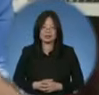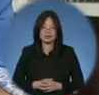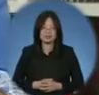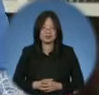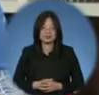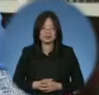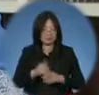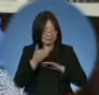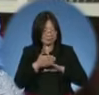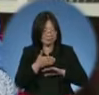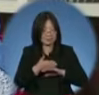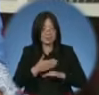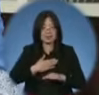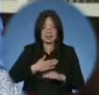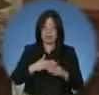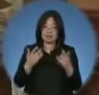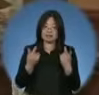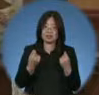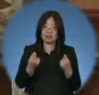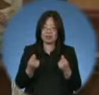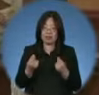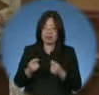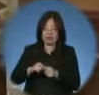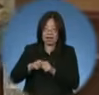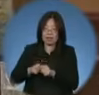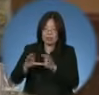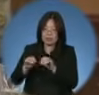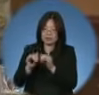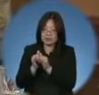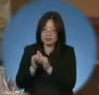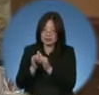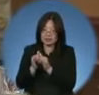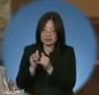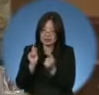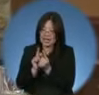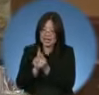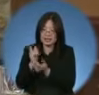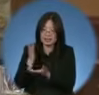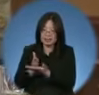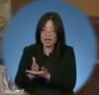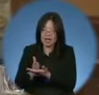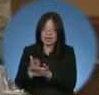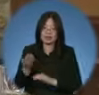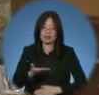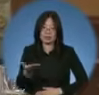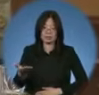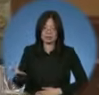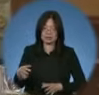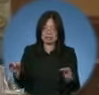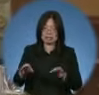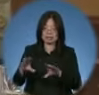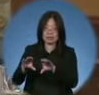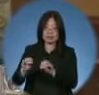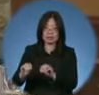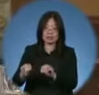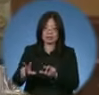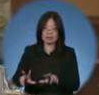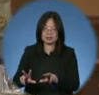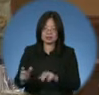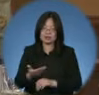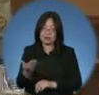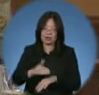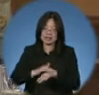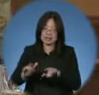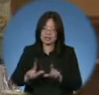아, 그렇습니다. 나처럼 이렇게 강제로 멈춤을 당하지 말고 여러분 잠깐 멈춰서 지금 여러분